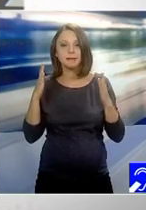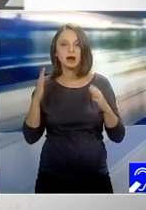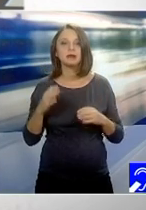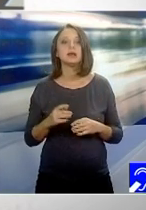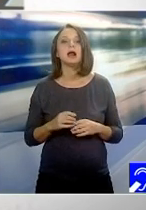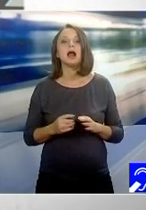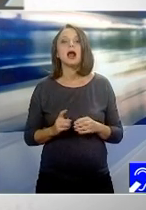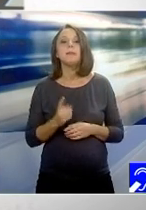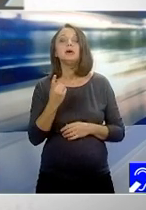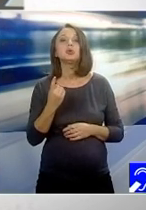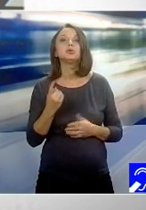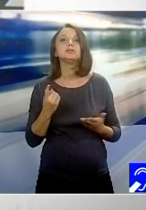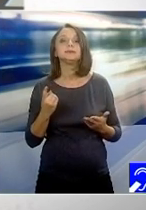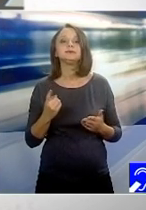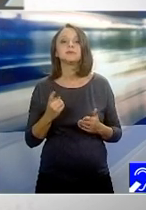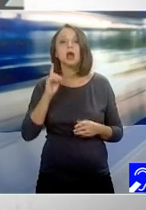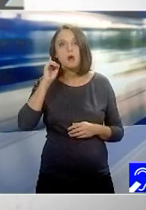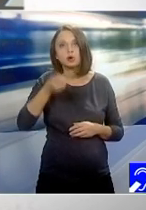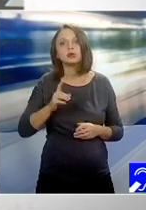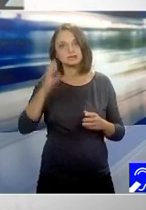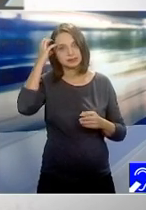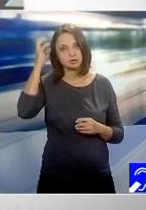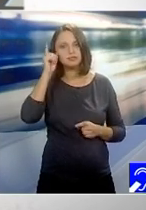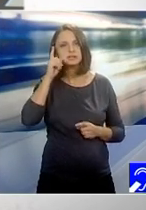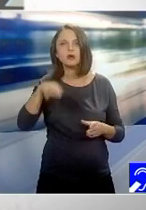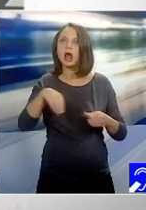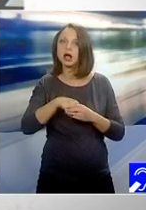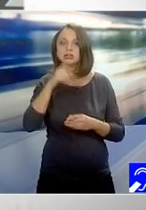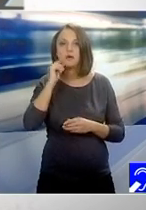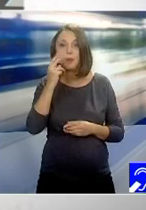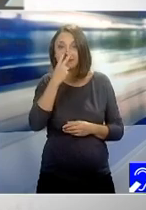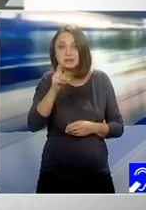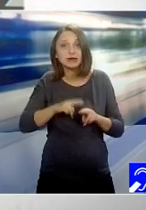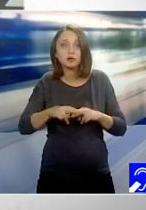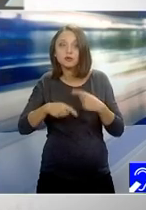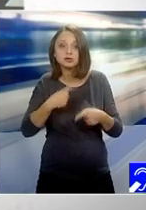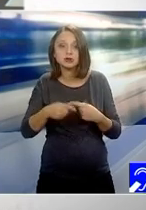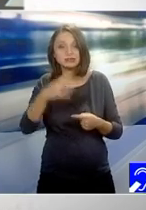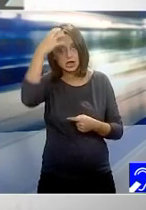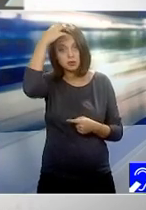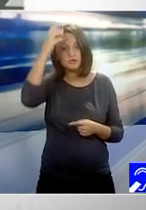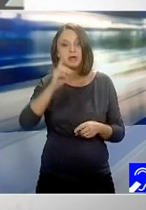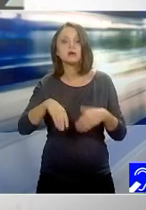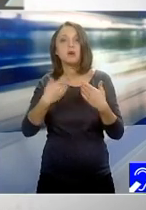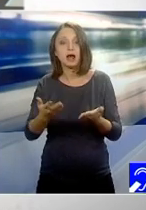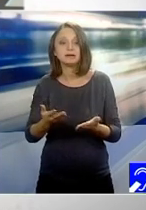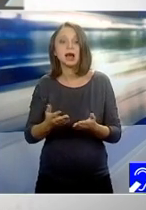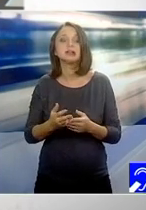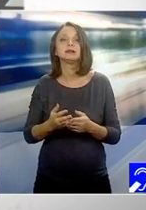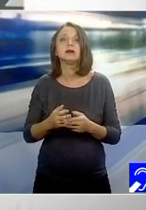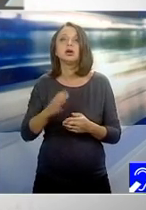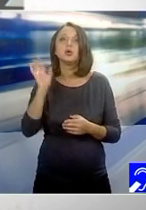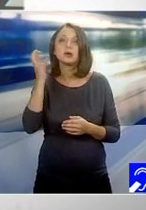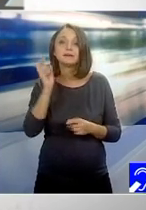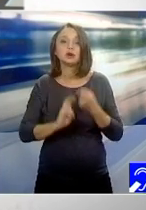privind organizarea și funcționarea. Se vor angaja oameni și vom vedea cum va funcționa. Guvernul a dat o trăire de guvern cu radarul pădurilor, să